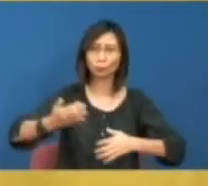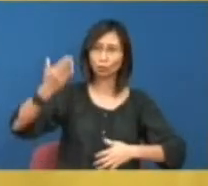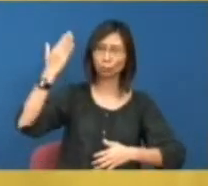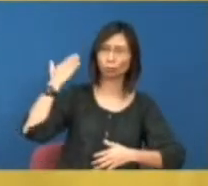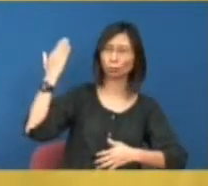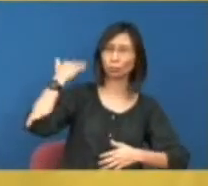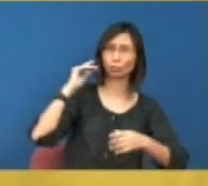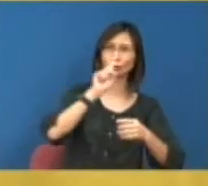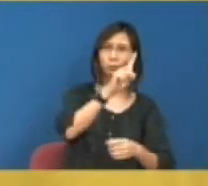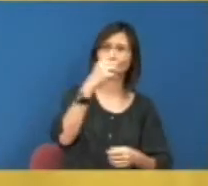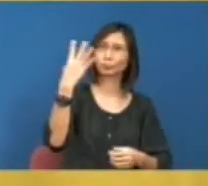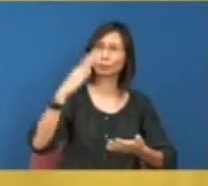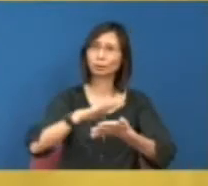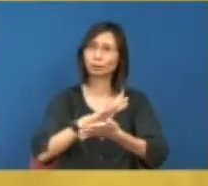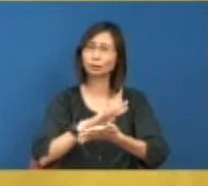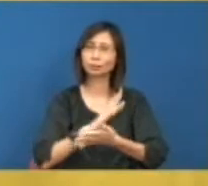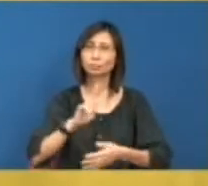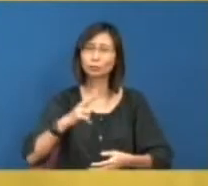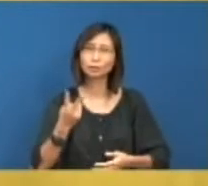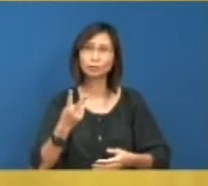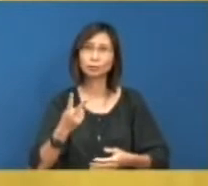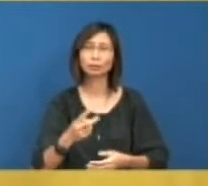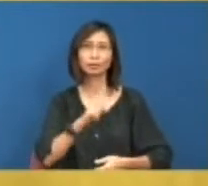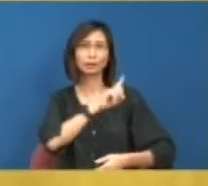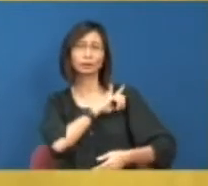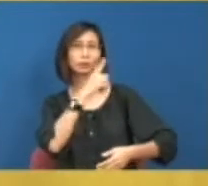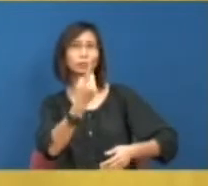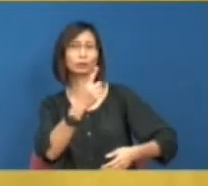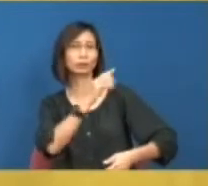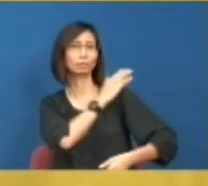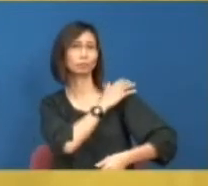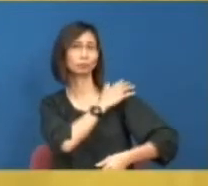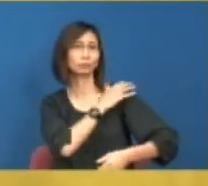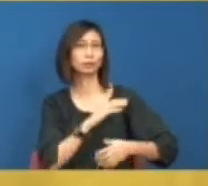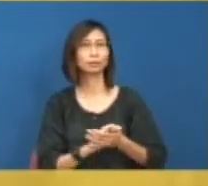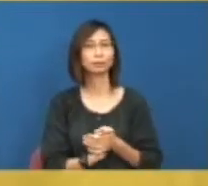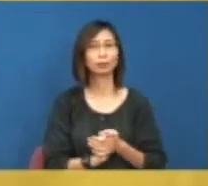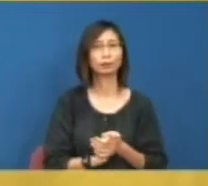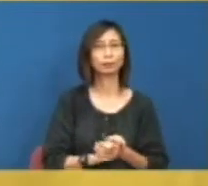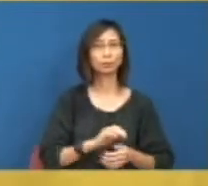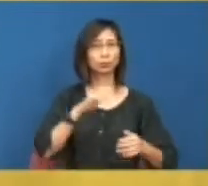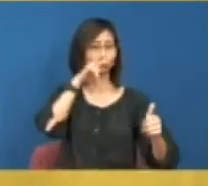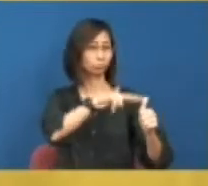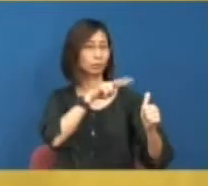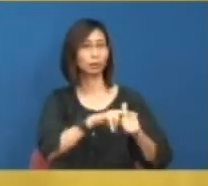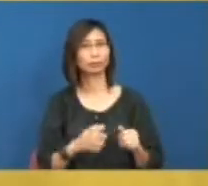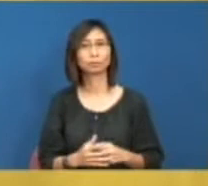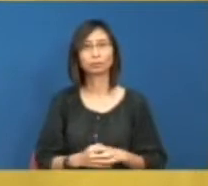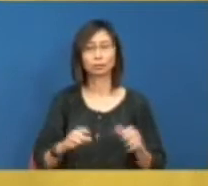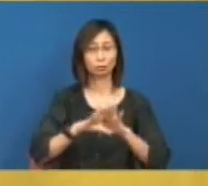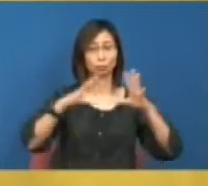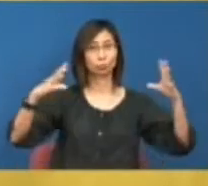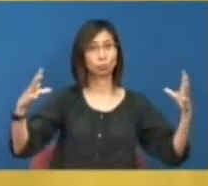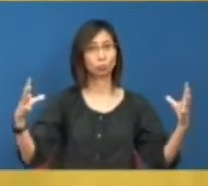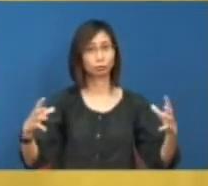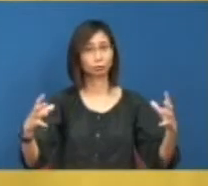來回歸之後形成的新的壟斷資產階級的財團的擴大和互相的